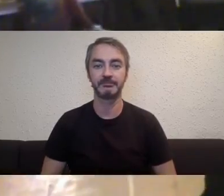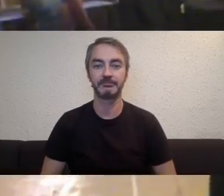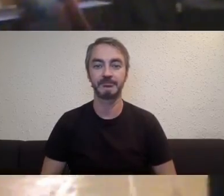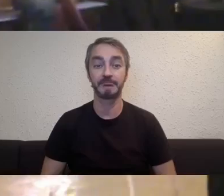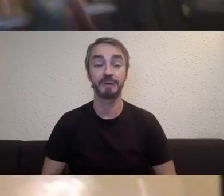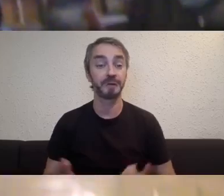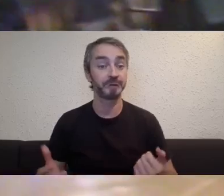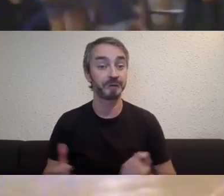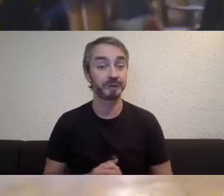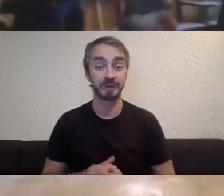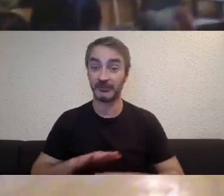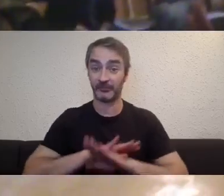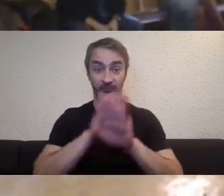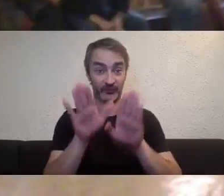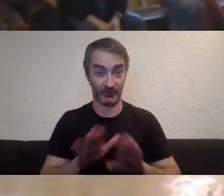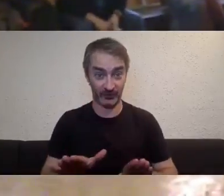Bueno,